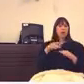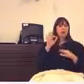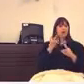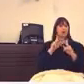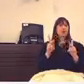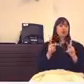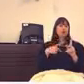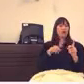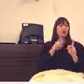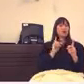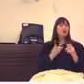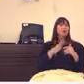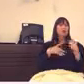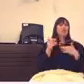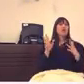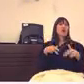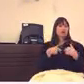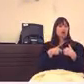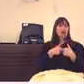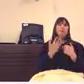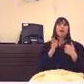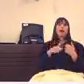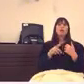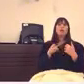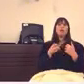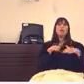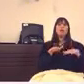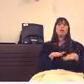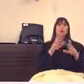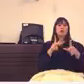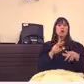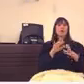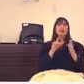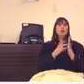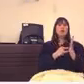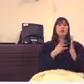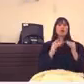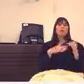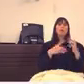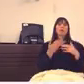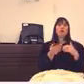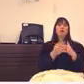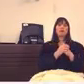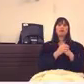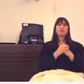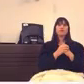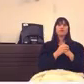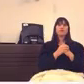פתרון, אנחנו צריכים את המבנה חזרה, מה גם שאתם יושבים בצורה בלתי חוקית במבנה הזה.